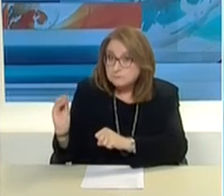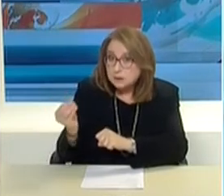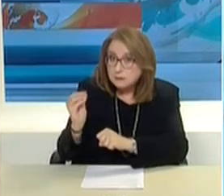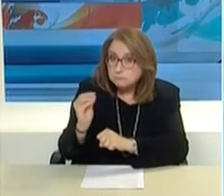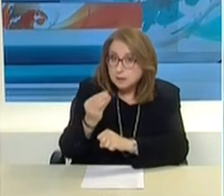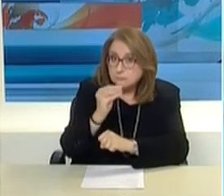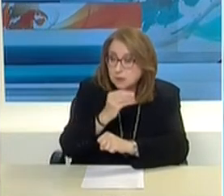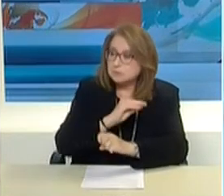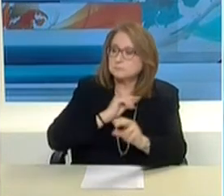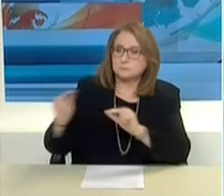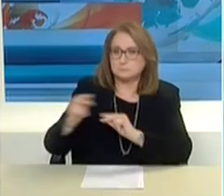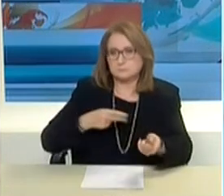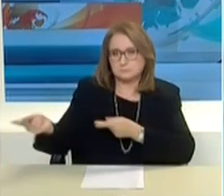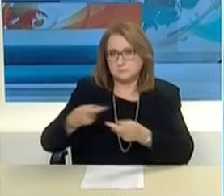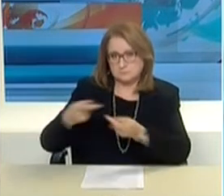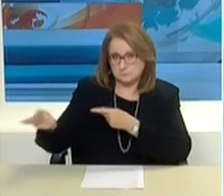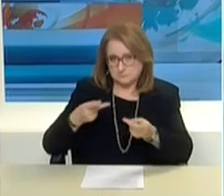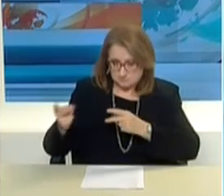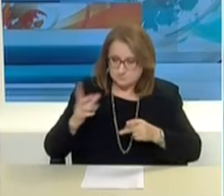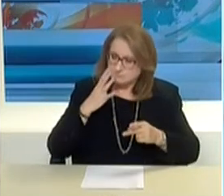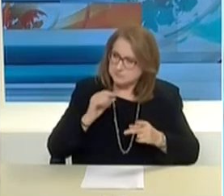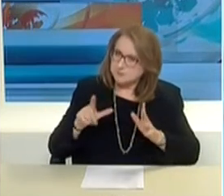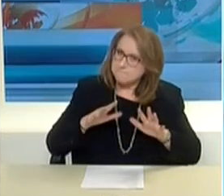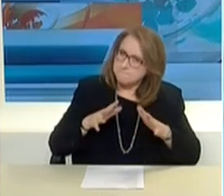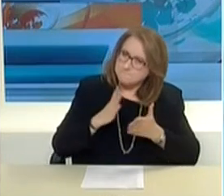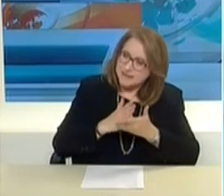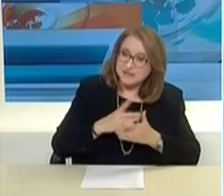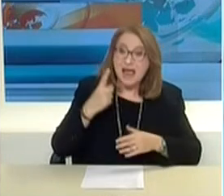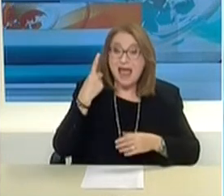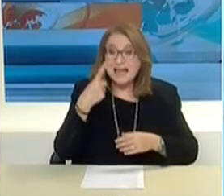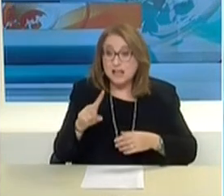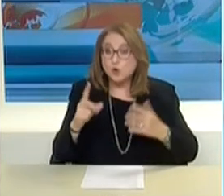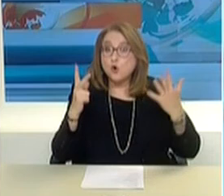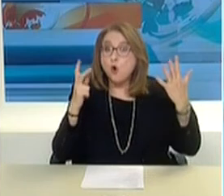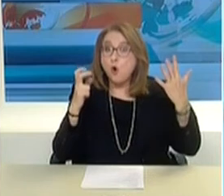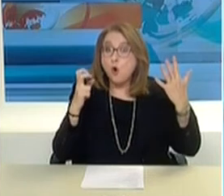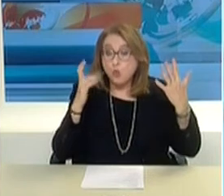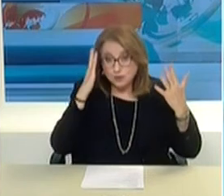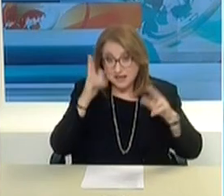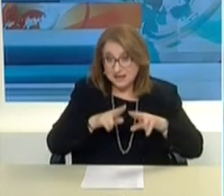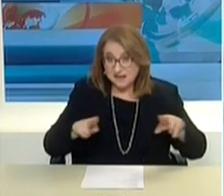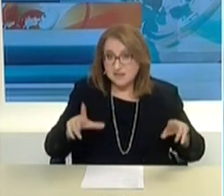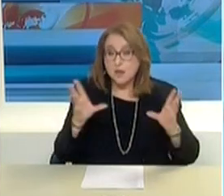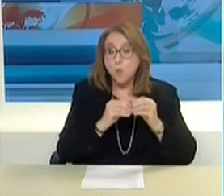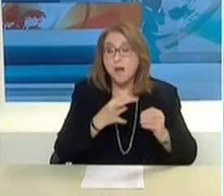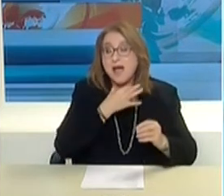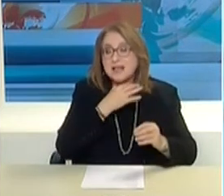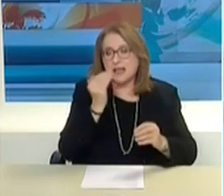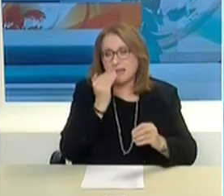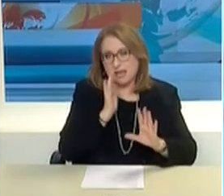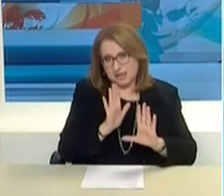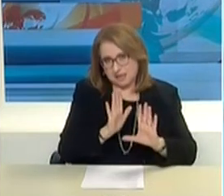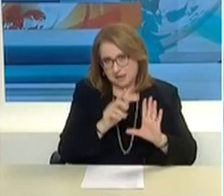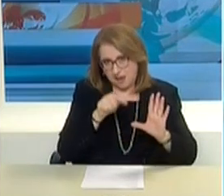μέτρια περιστατικά, τα περιστατικά του κορονοϊού και 180 κλίνες εντατικής θεραπείας